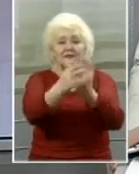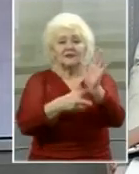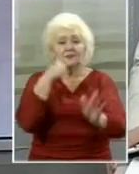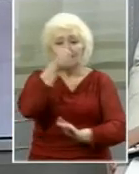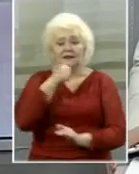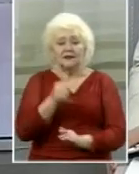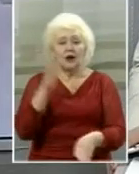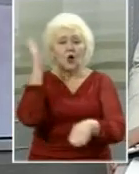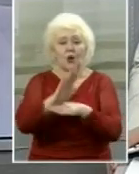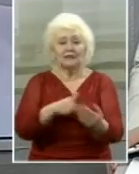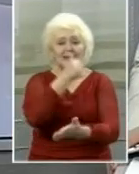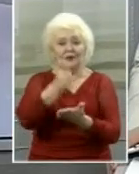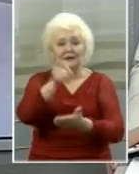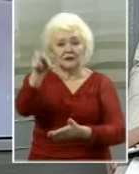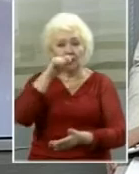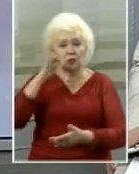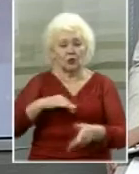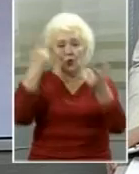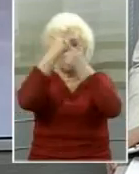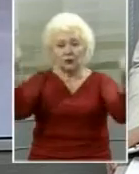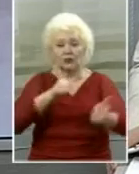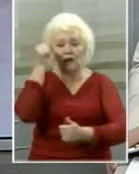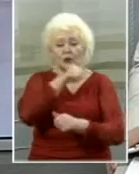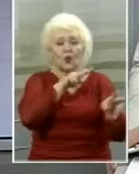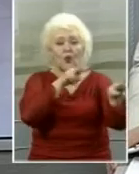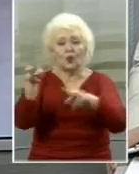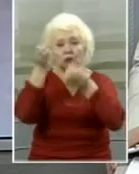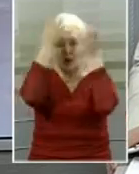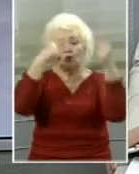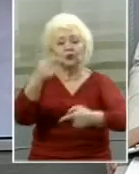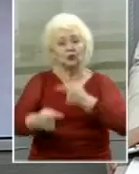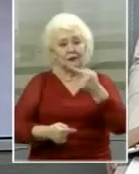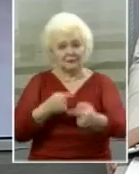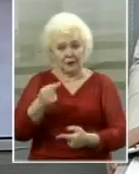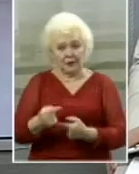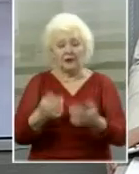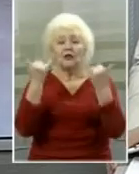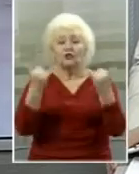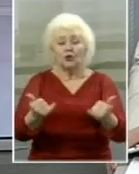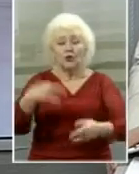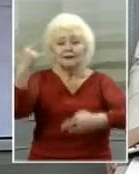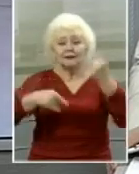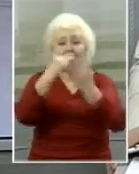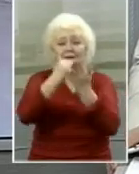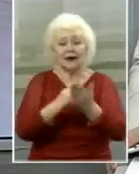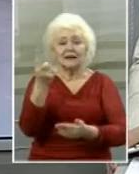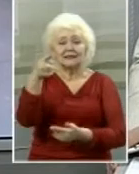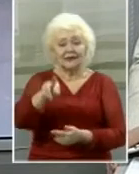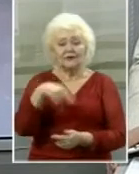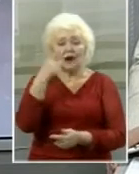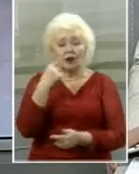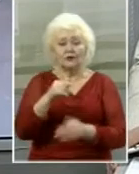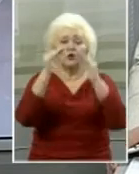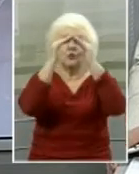2018 рік указом президента України проголошено роком охорони культурної спадщини. Сьогодні на телеканалі «Скіфія» говоритимуть